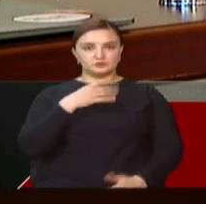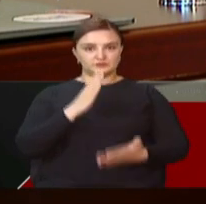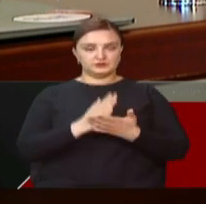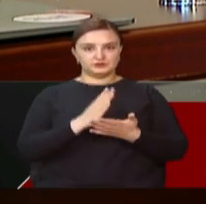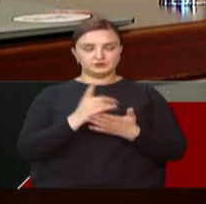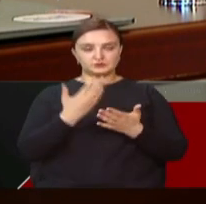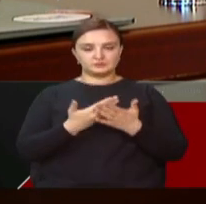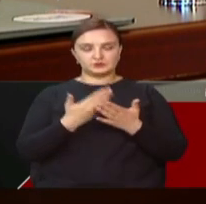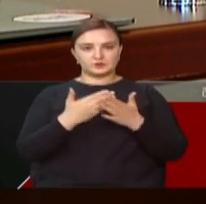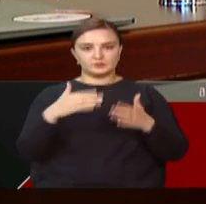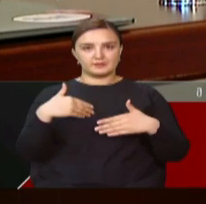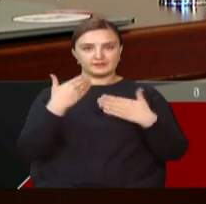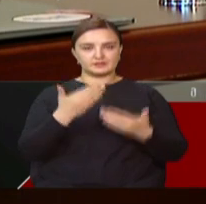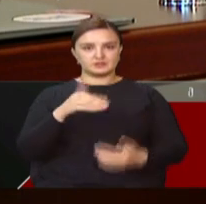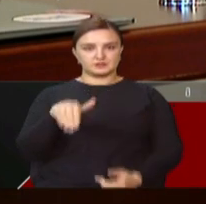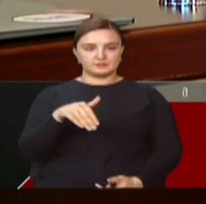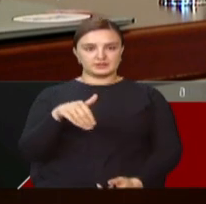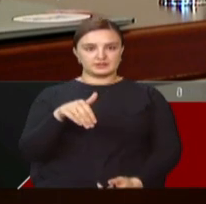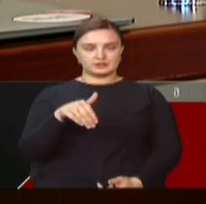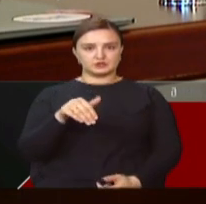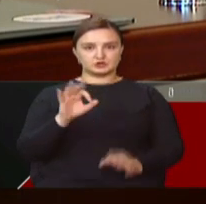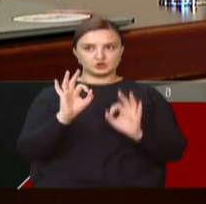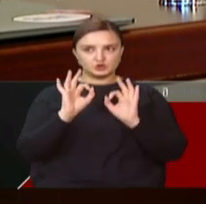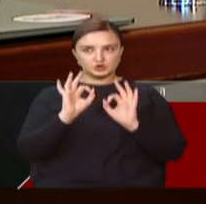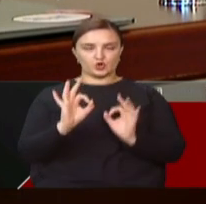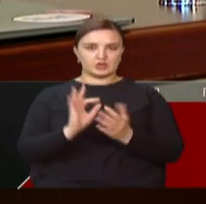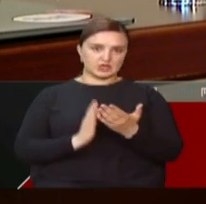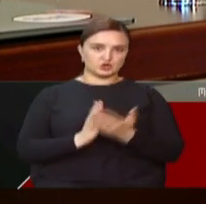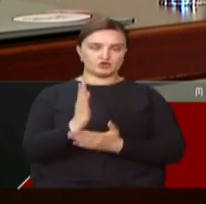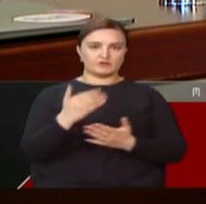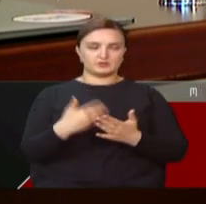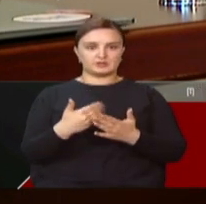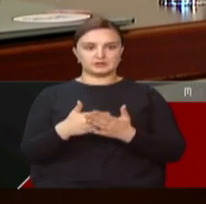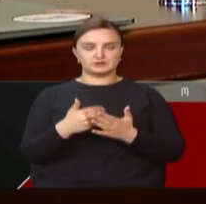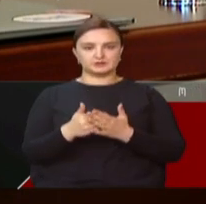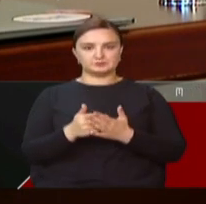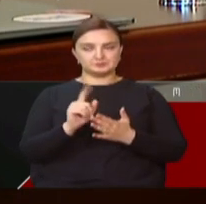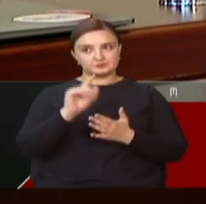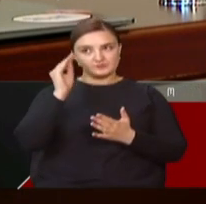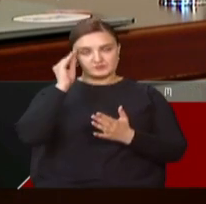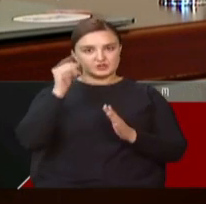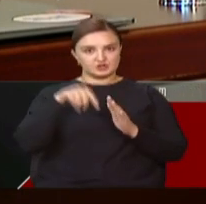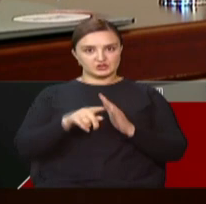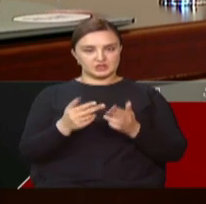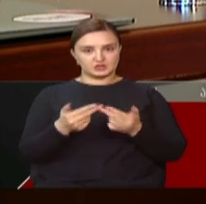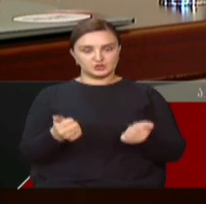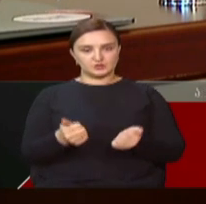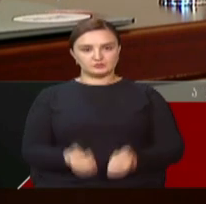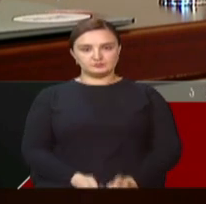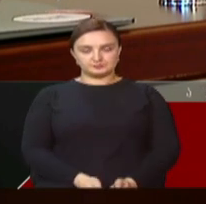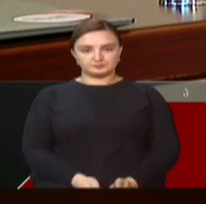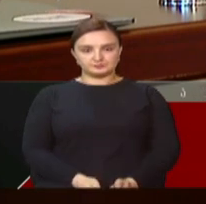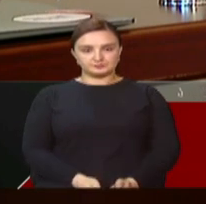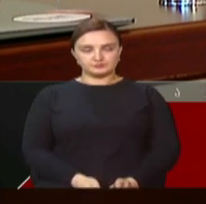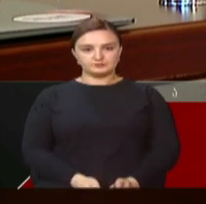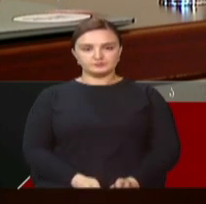რომ რეკომენდაციები არ არის, ასე ვთქვათ, სწორხაზოვანი რაღაცა, ასე ვთქვათ, შინაარსის მატარებელი.